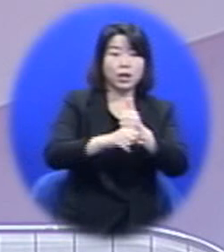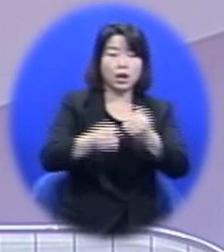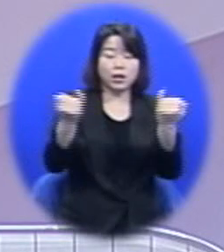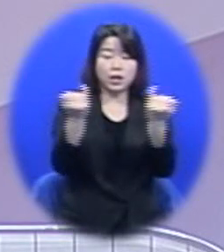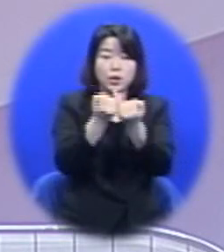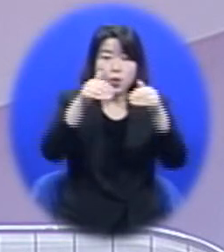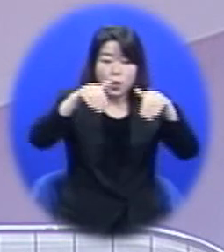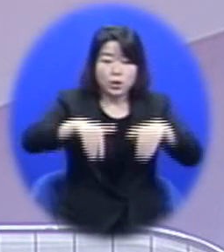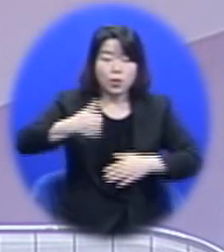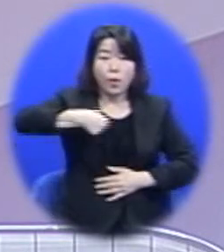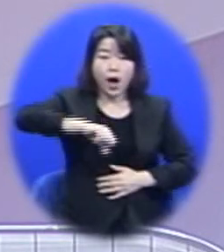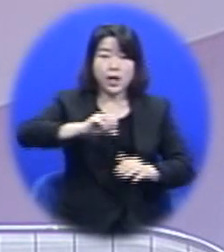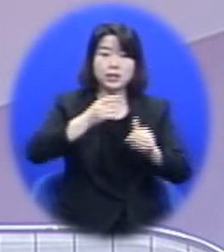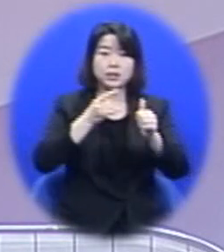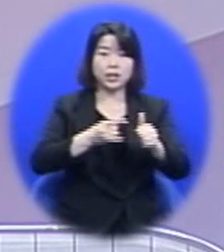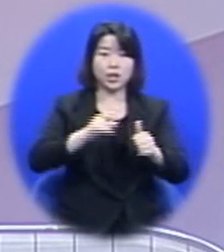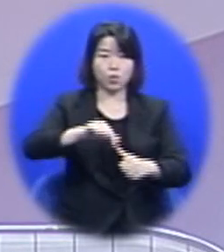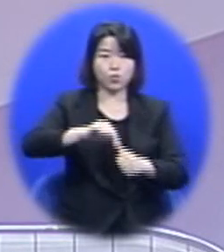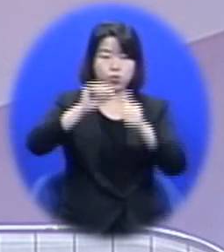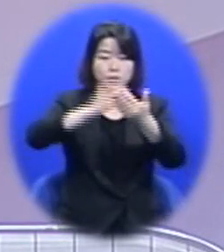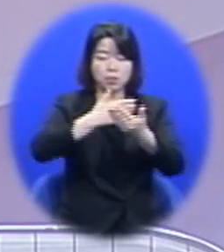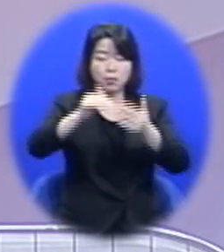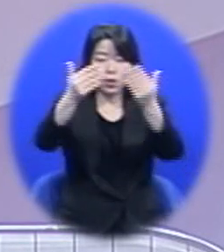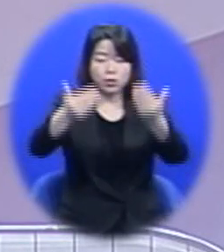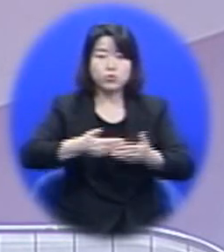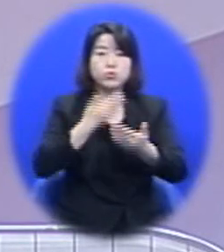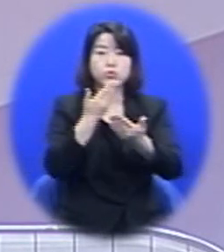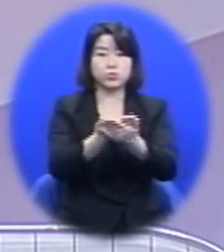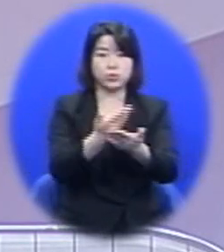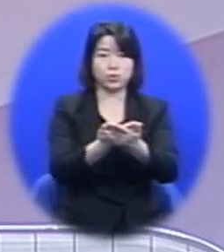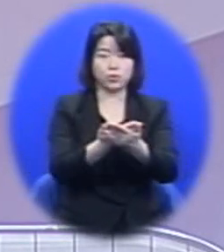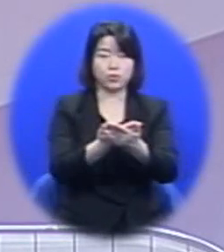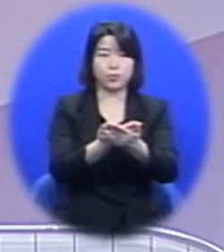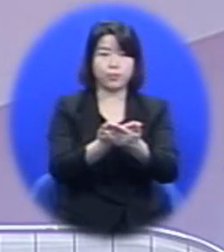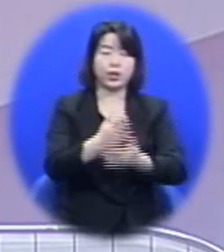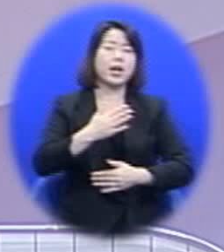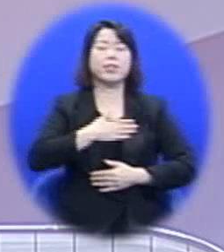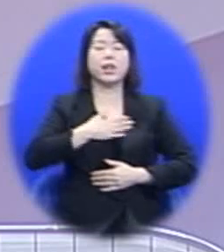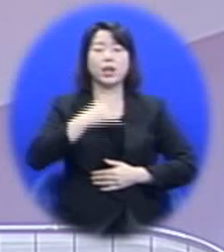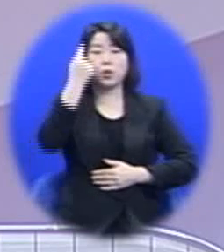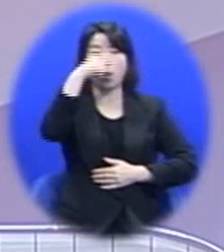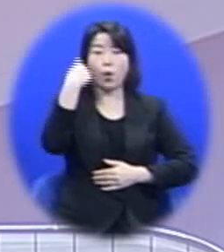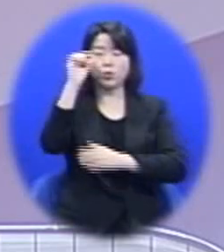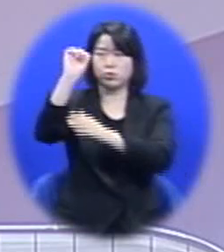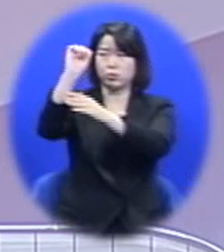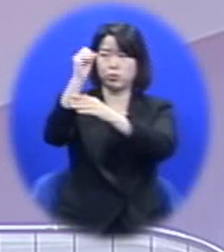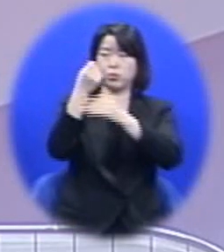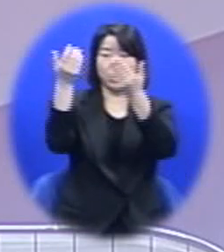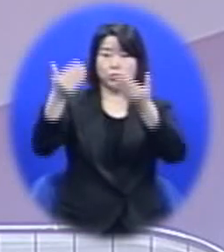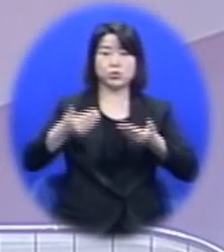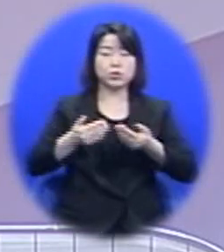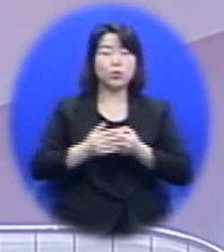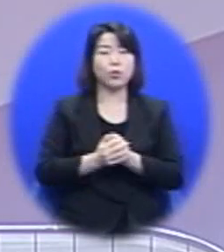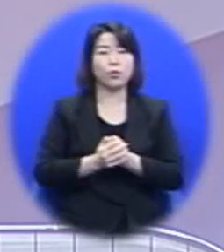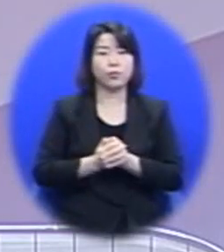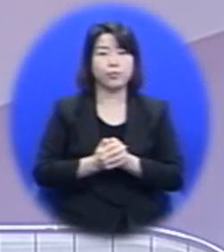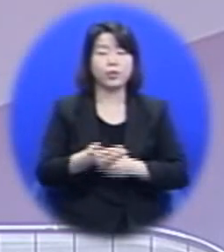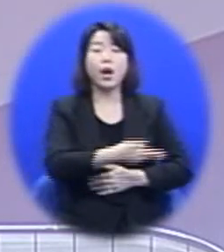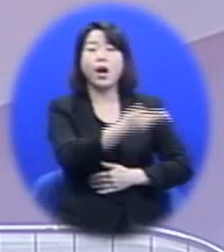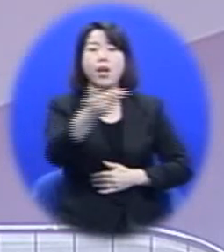여종의 아들에게 구원을 베풀어 주십시오. 내게로 얼굴을 돌려주시고,